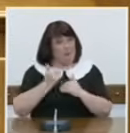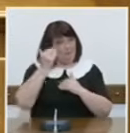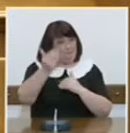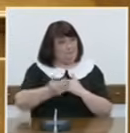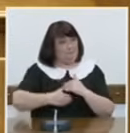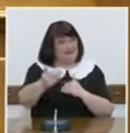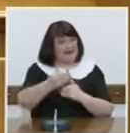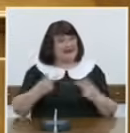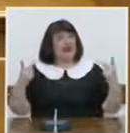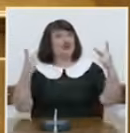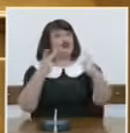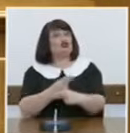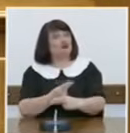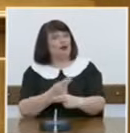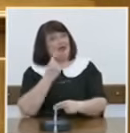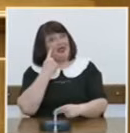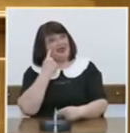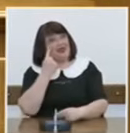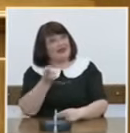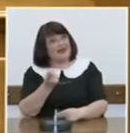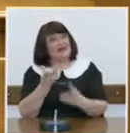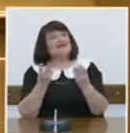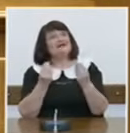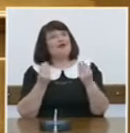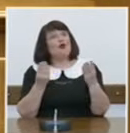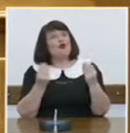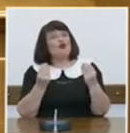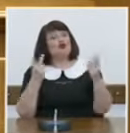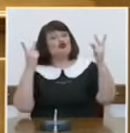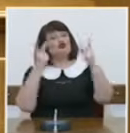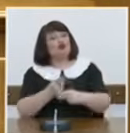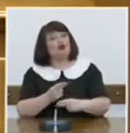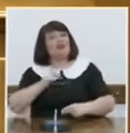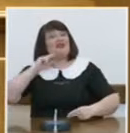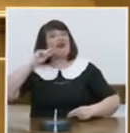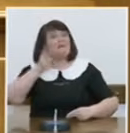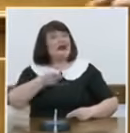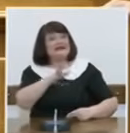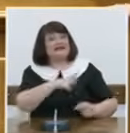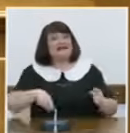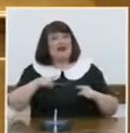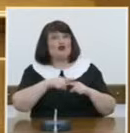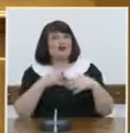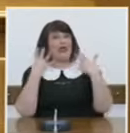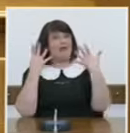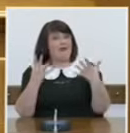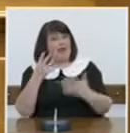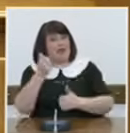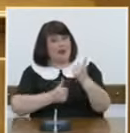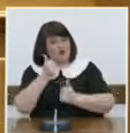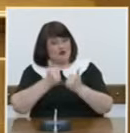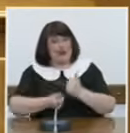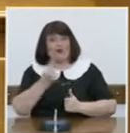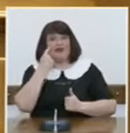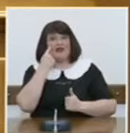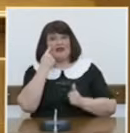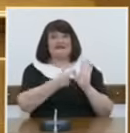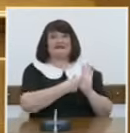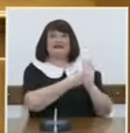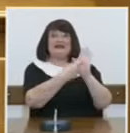και ο βραχνάς σε πολλούς από αυτούς. Θα απαντήσει ο ελληνικός λαός 9 Ιουνίου, θα στείλει την ελληνική λύση εκεί που